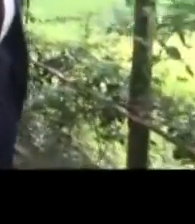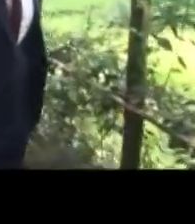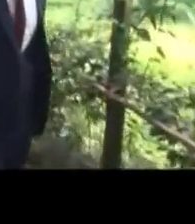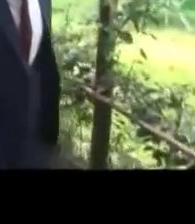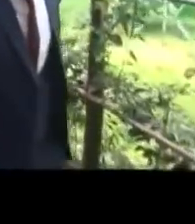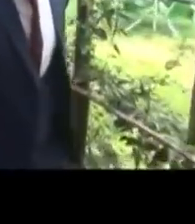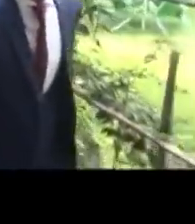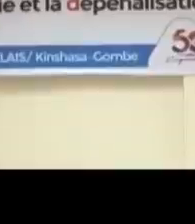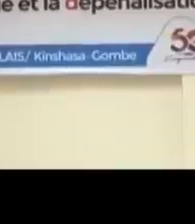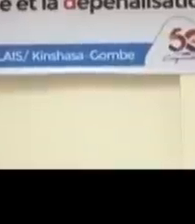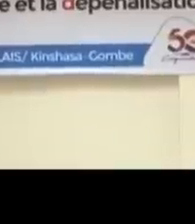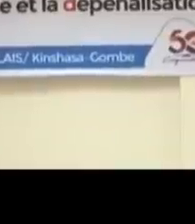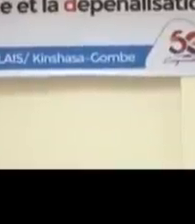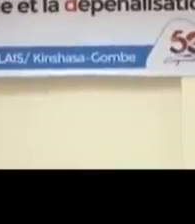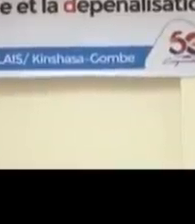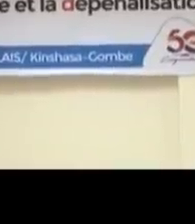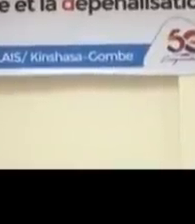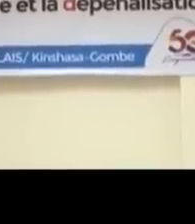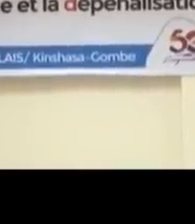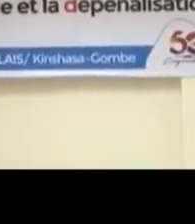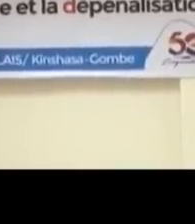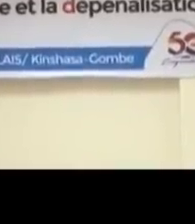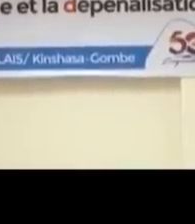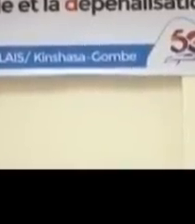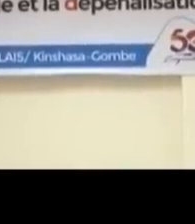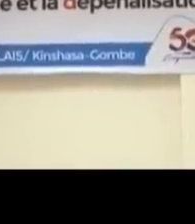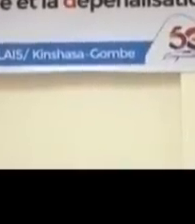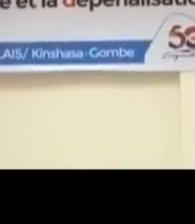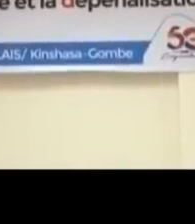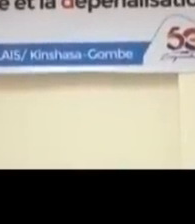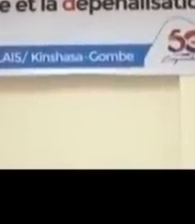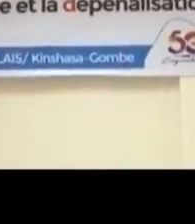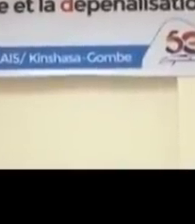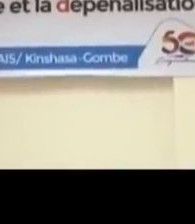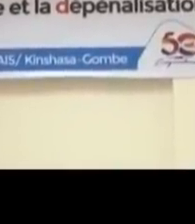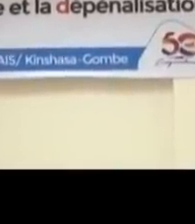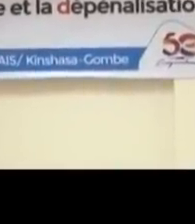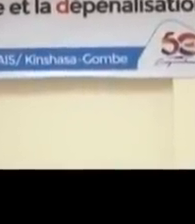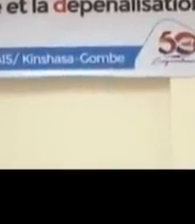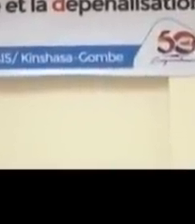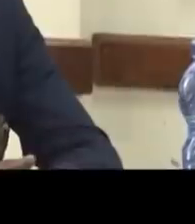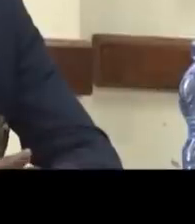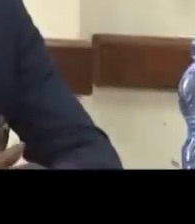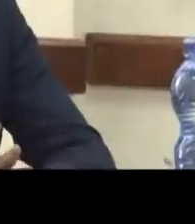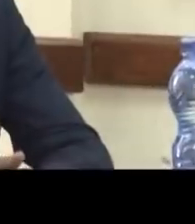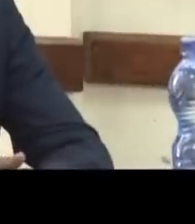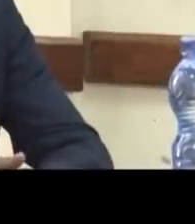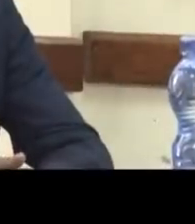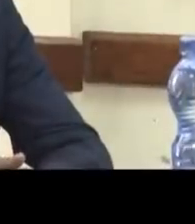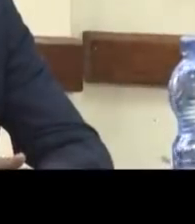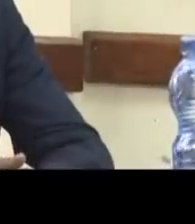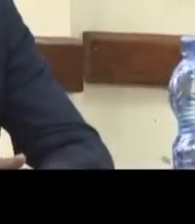pour le lancement d'un atelier thème retenu éthique déontologie et de pénalisation des délits de la place des assises